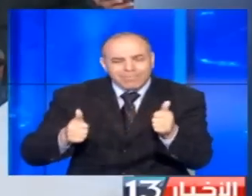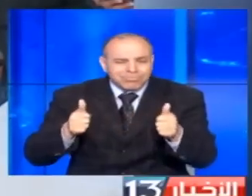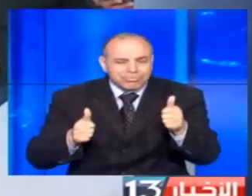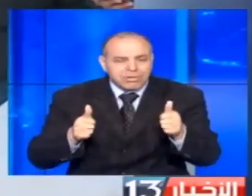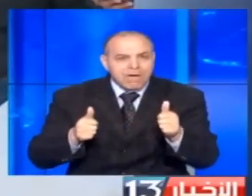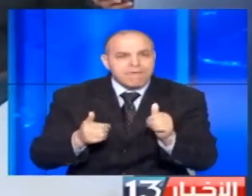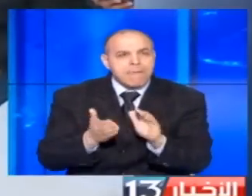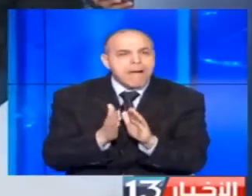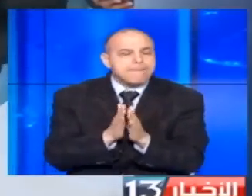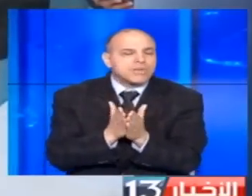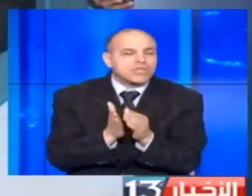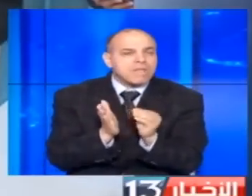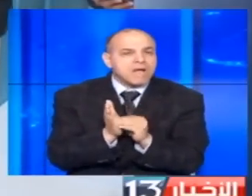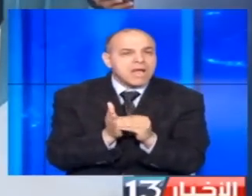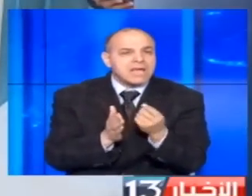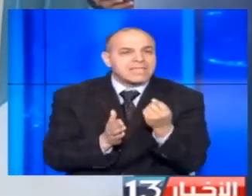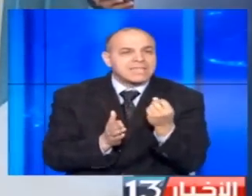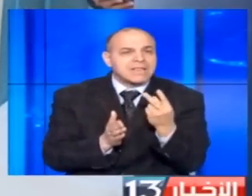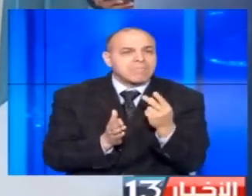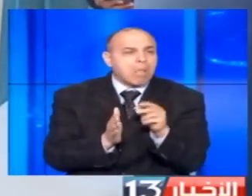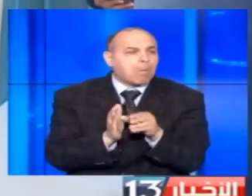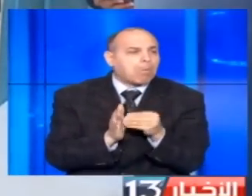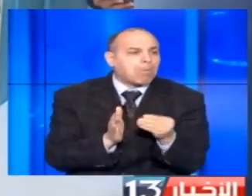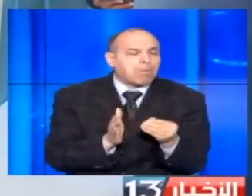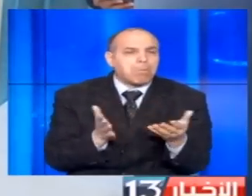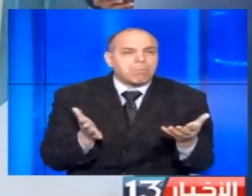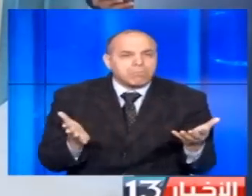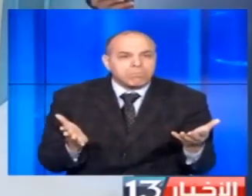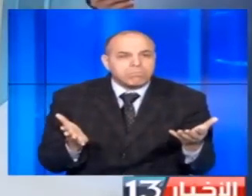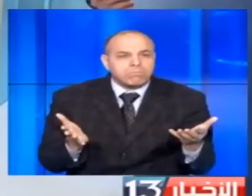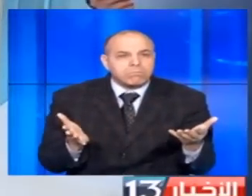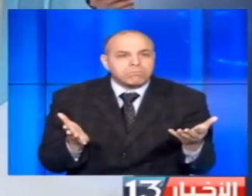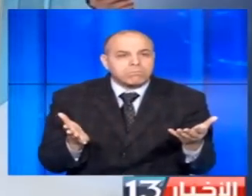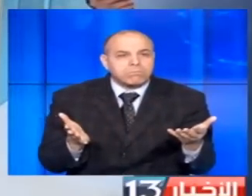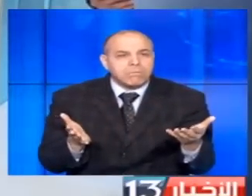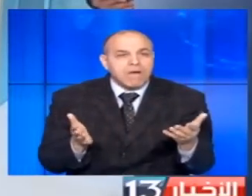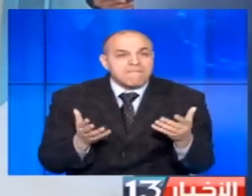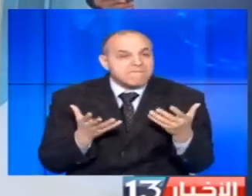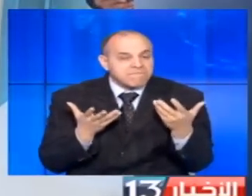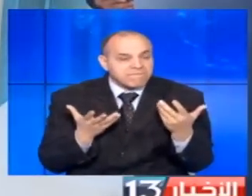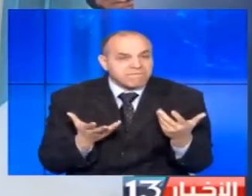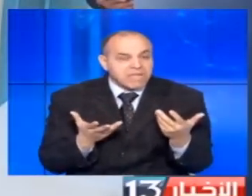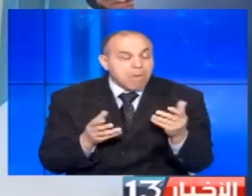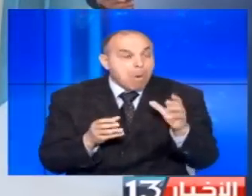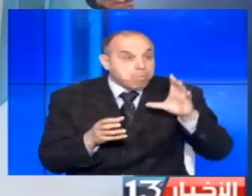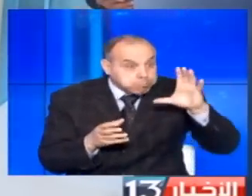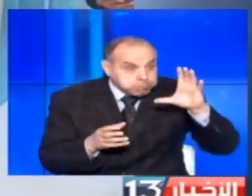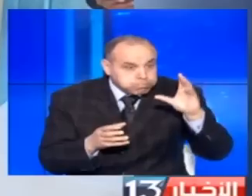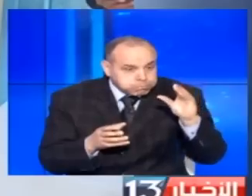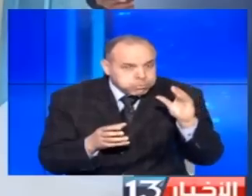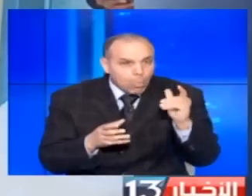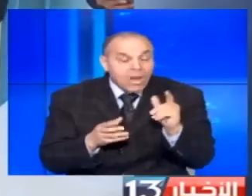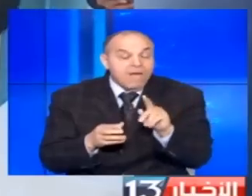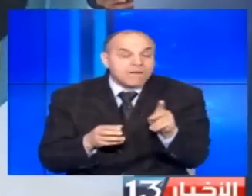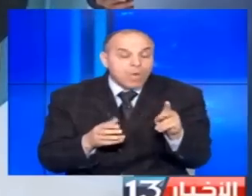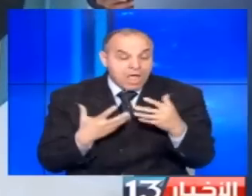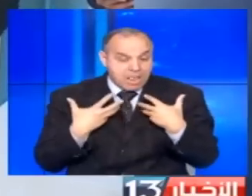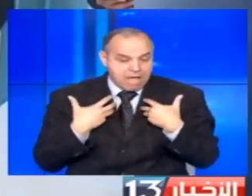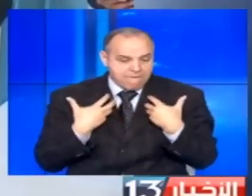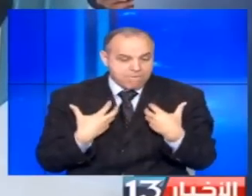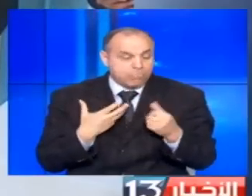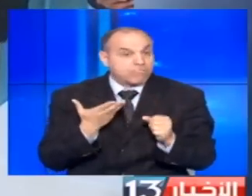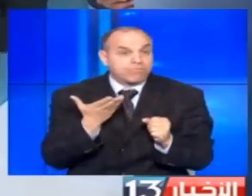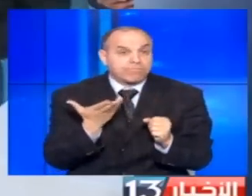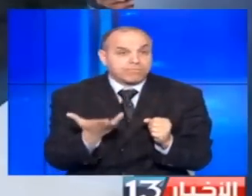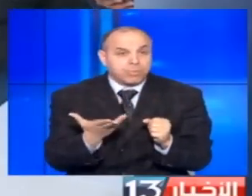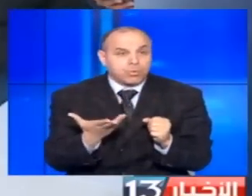عندك مجله فيها 300 فصل هو الفائده في في الكم و في النوعيه احنا اليوم نحتاج